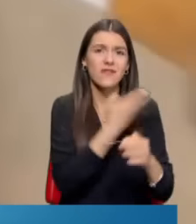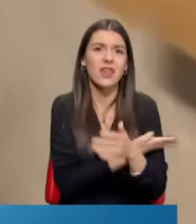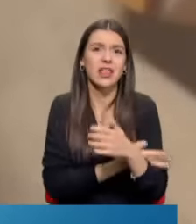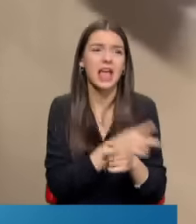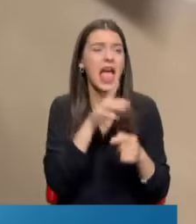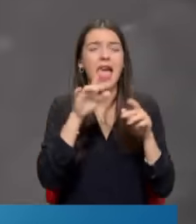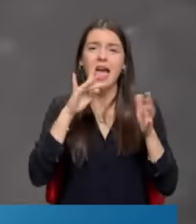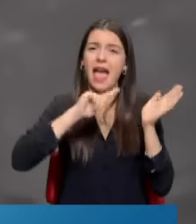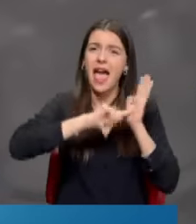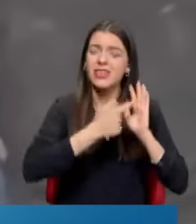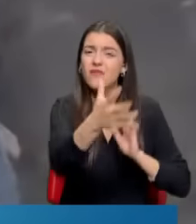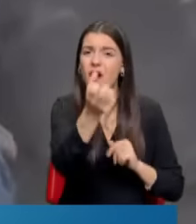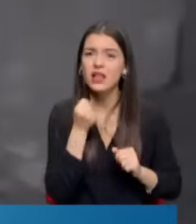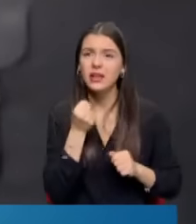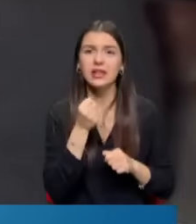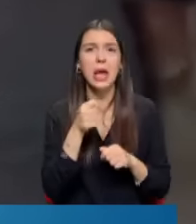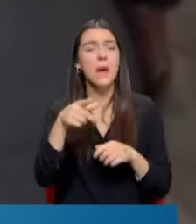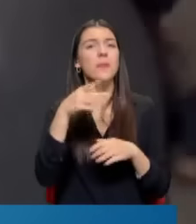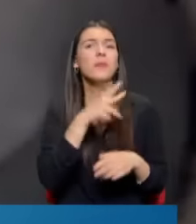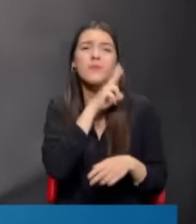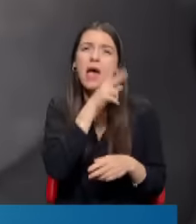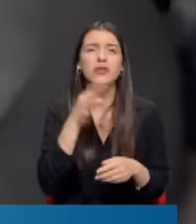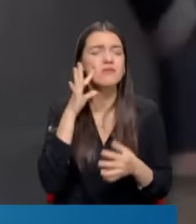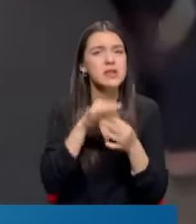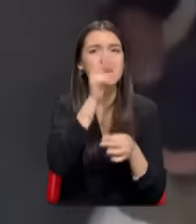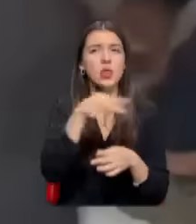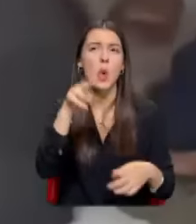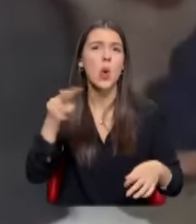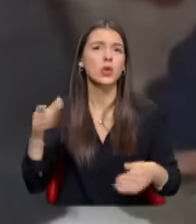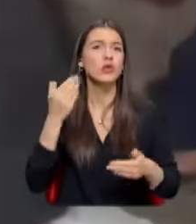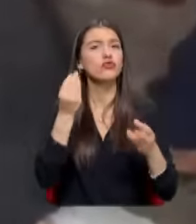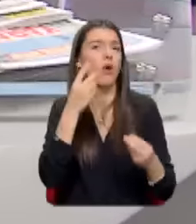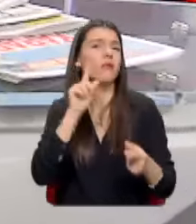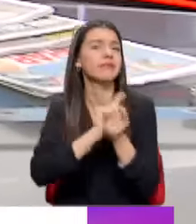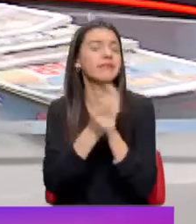Bombalar çocukları, masumları öldürdü. Çok sayıda da yaralı var.